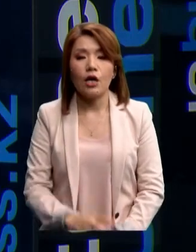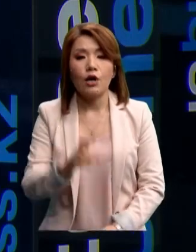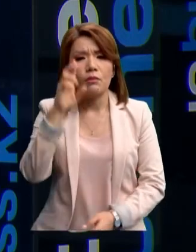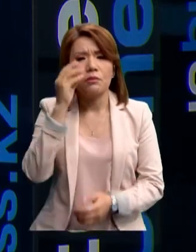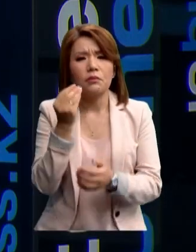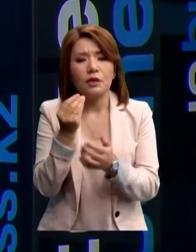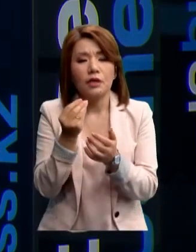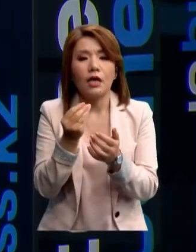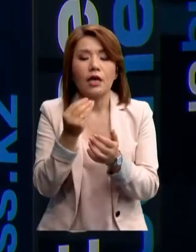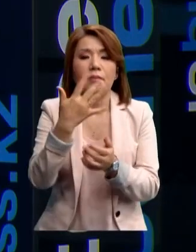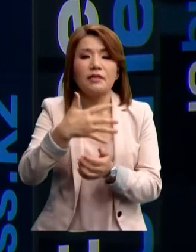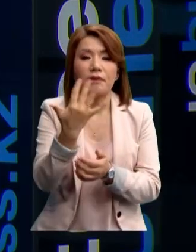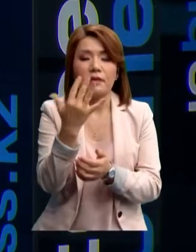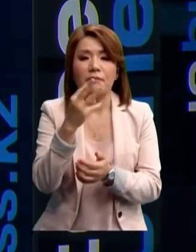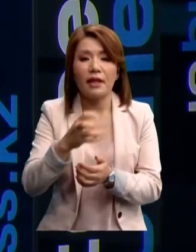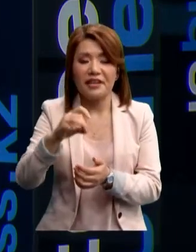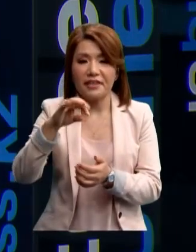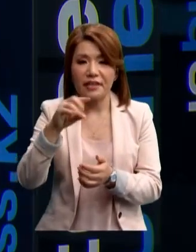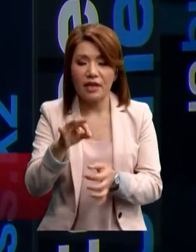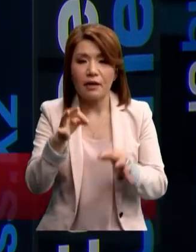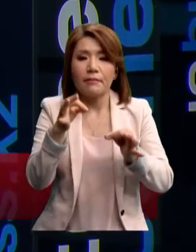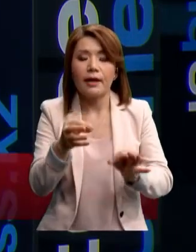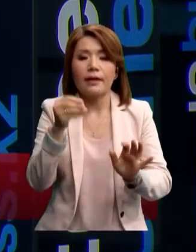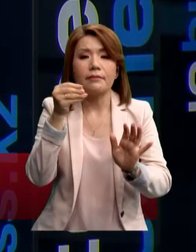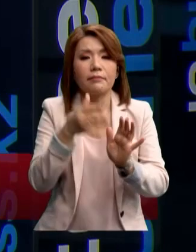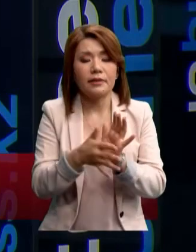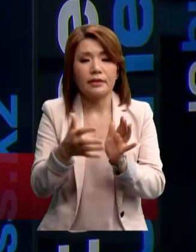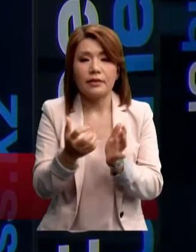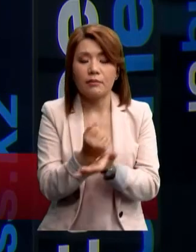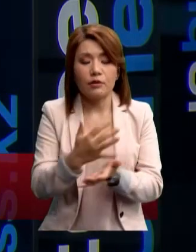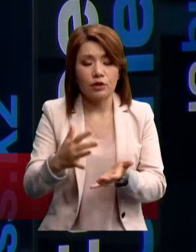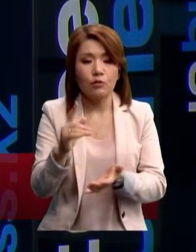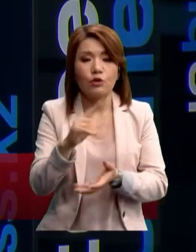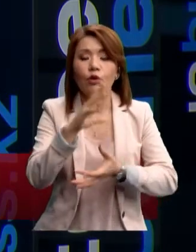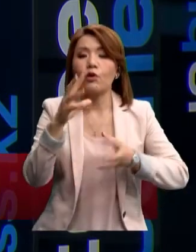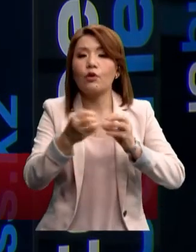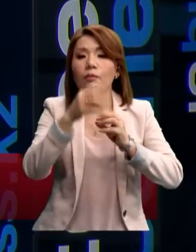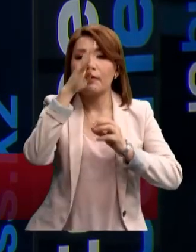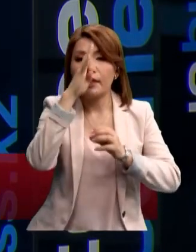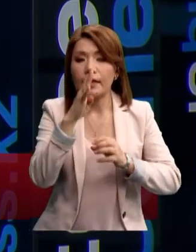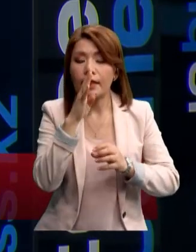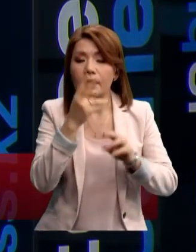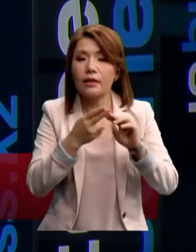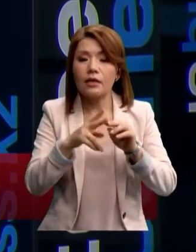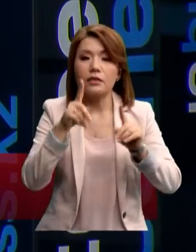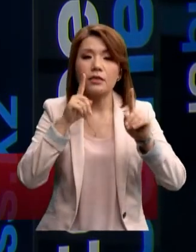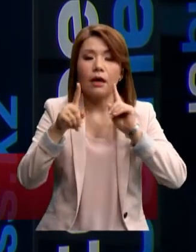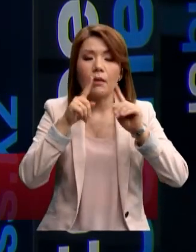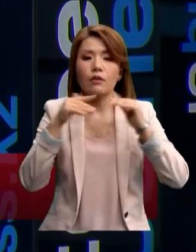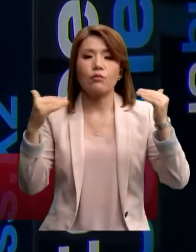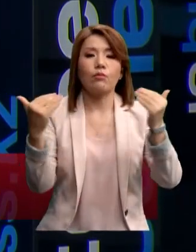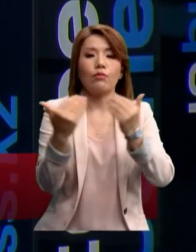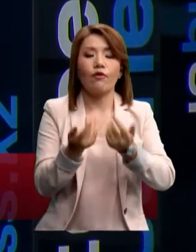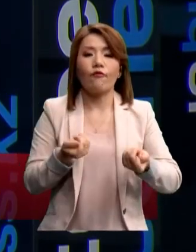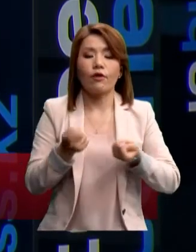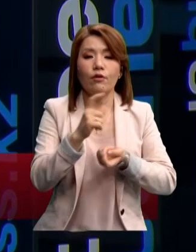Бюджеттің 55 миллиард теңгесі игерілмей жатыр. 4 ай бойынша қорытынды жасаған қаржы министрі бүгін үкімет отырысында осылай деді.